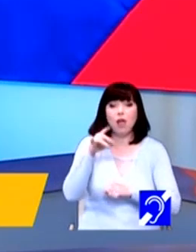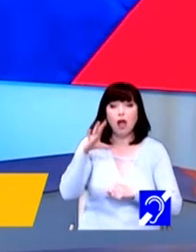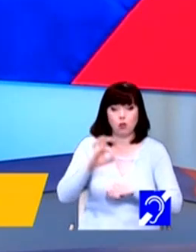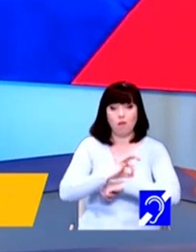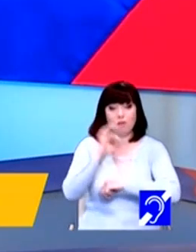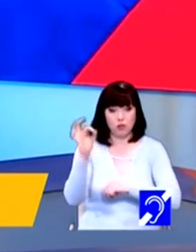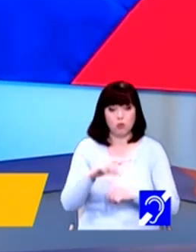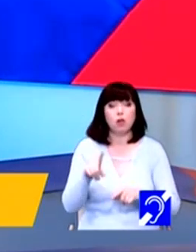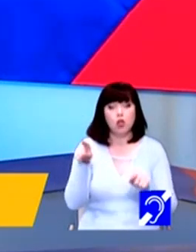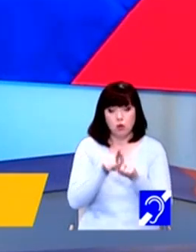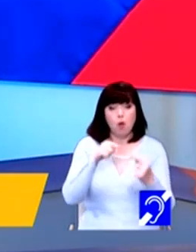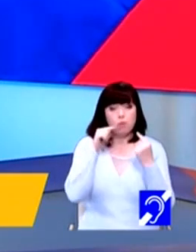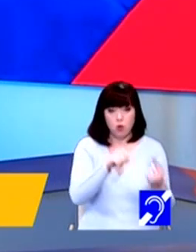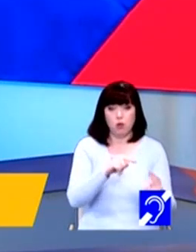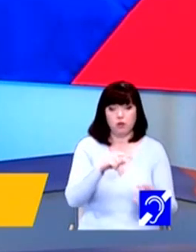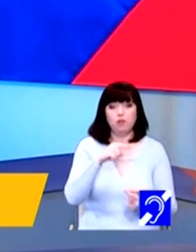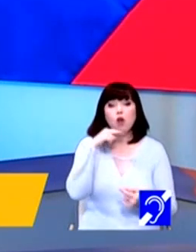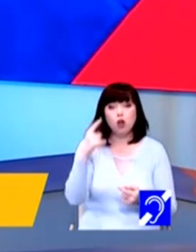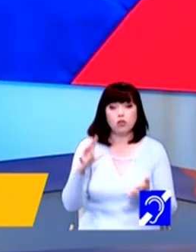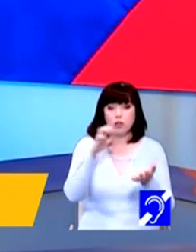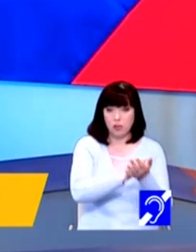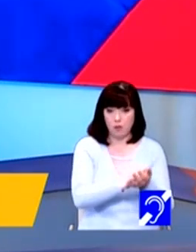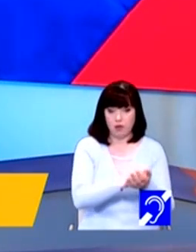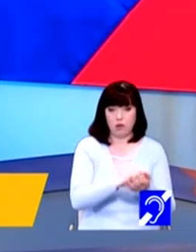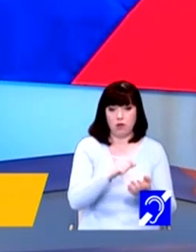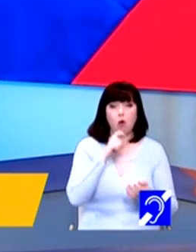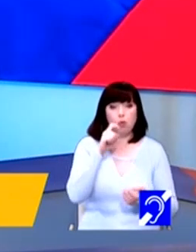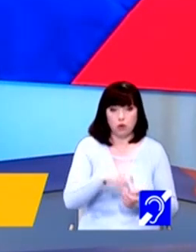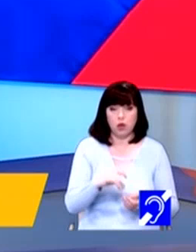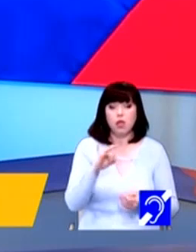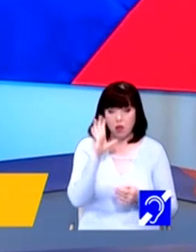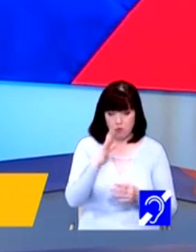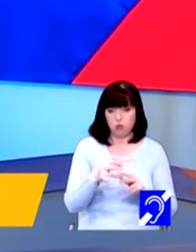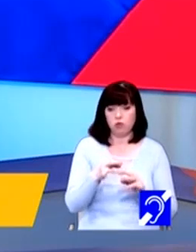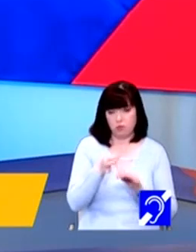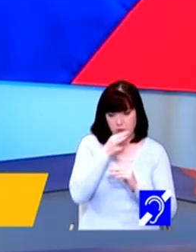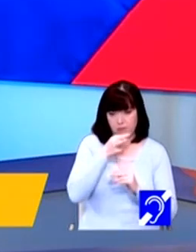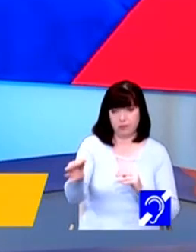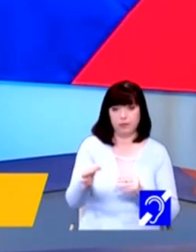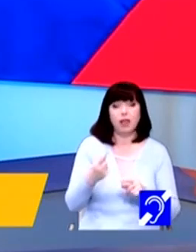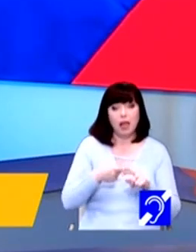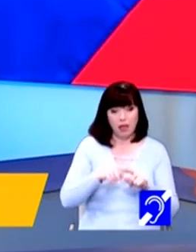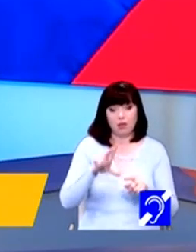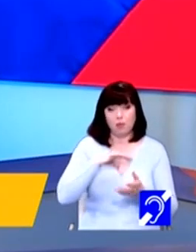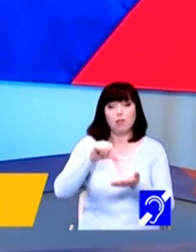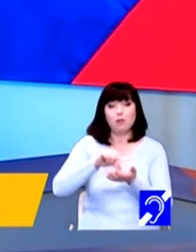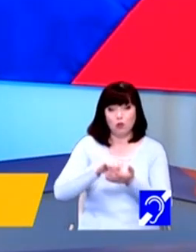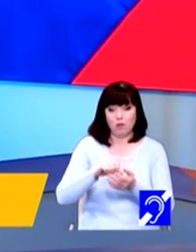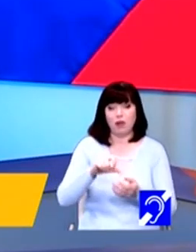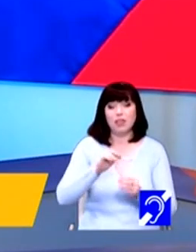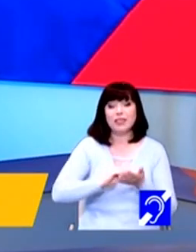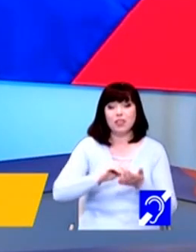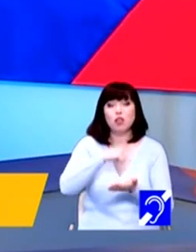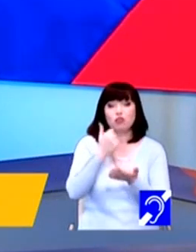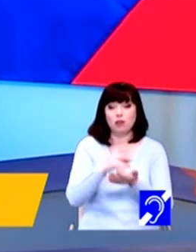fermitate agresiunea Rusiei împotriva Ucrainei și avertizează că va riposta. Iată declarațiile secretarului general al NATO și al